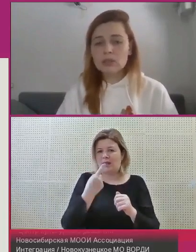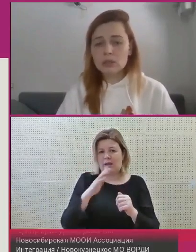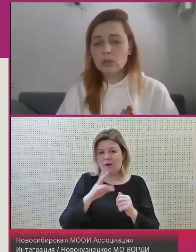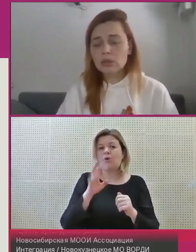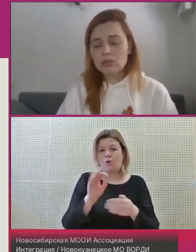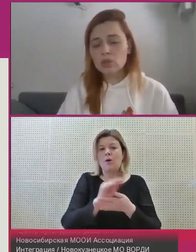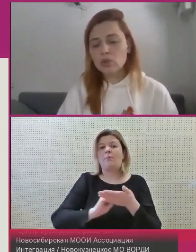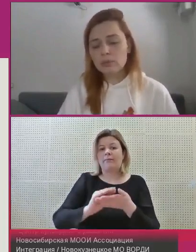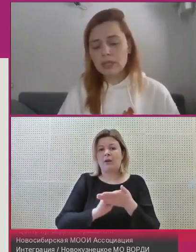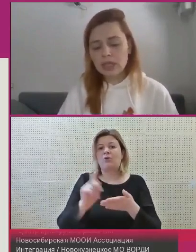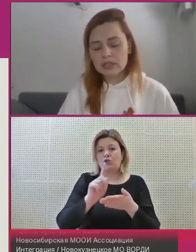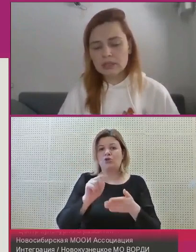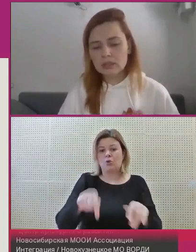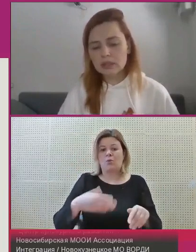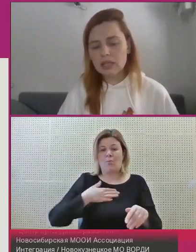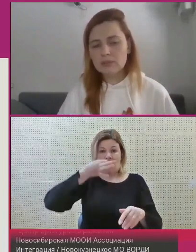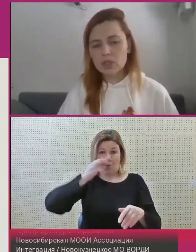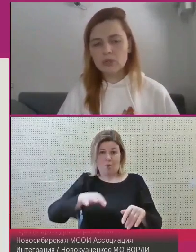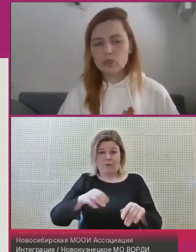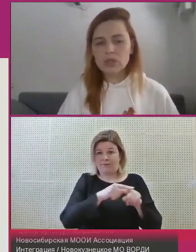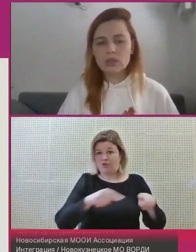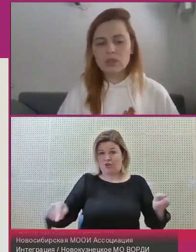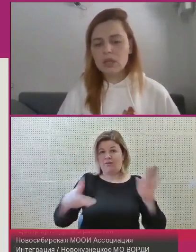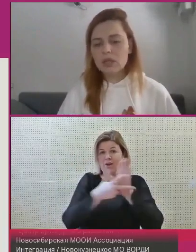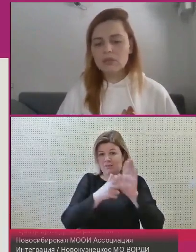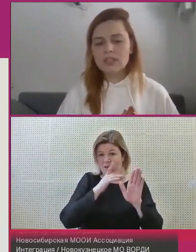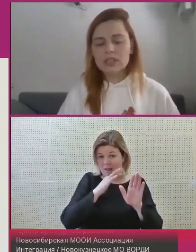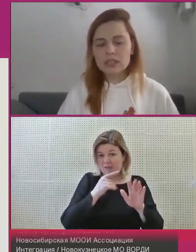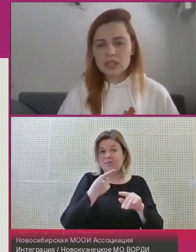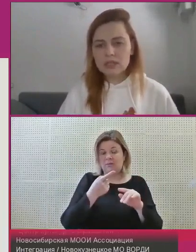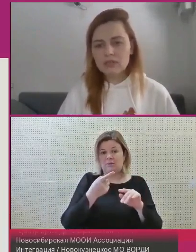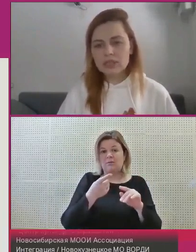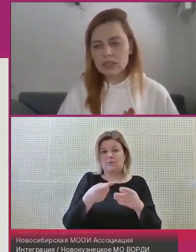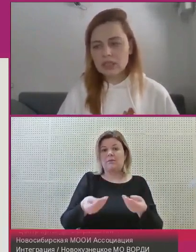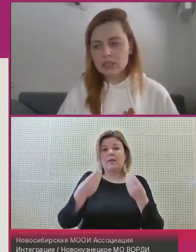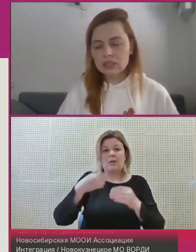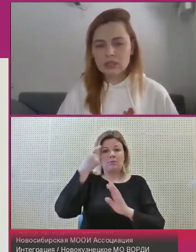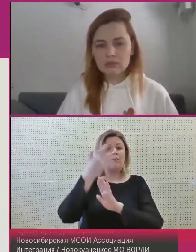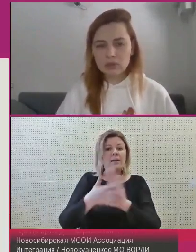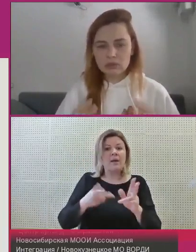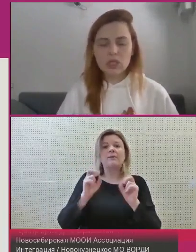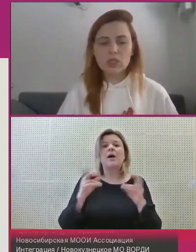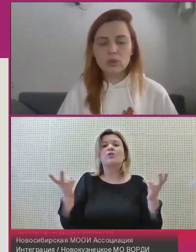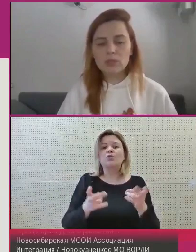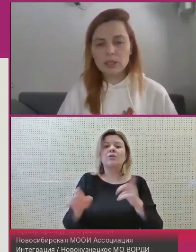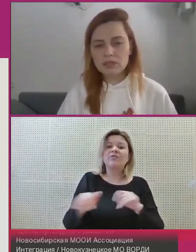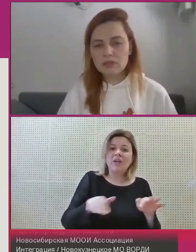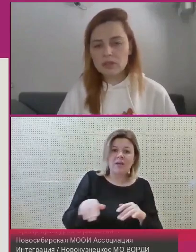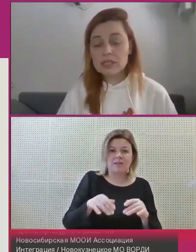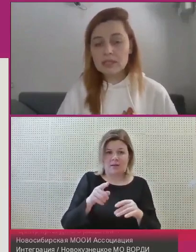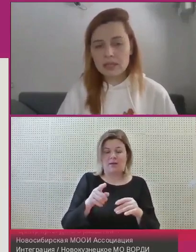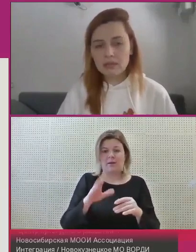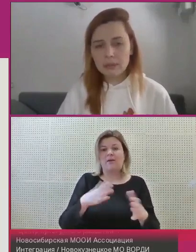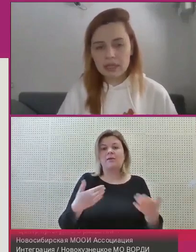лет это стоило того, чтобы понять, как вообще нужно двигаться, действовать относительно вот нашей истории